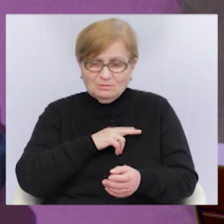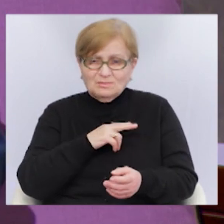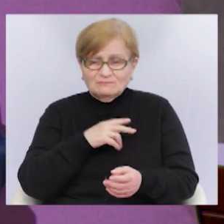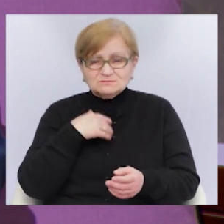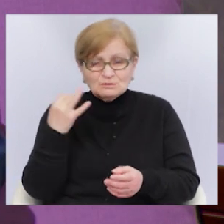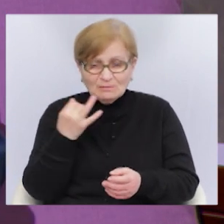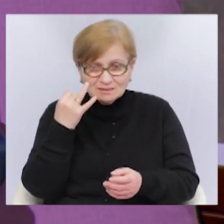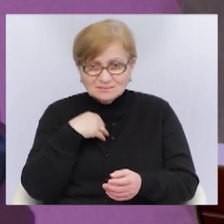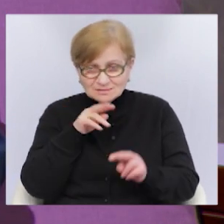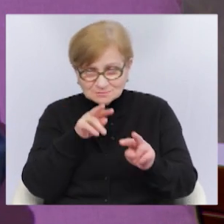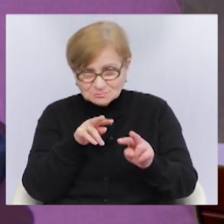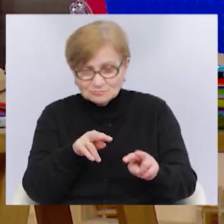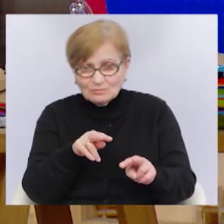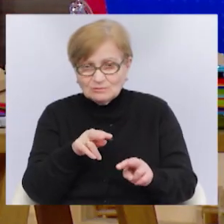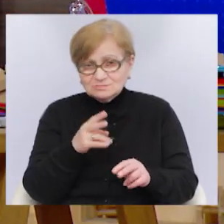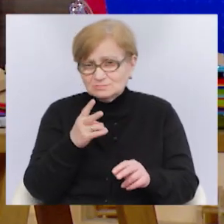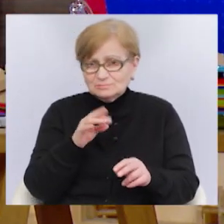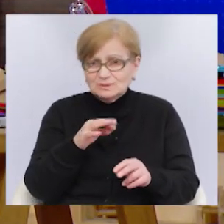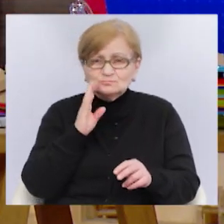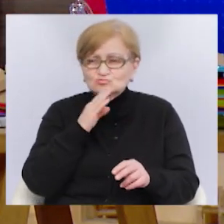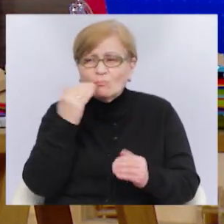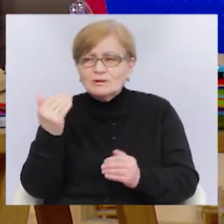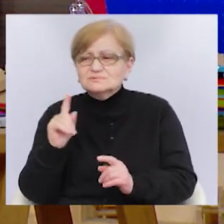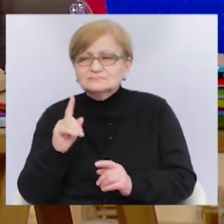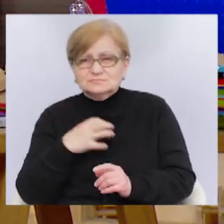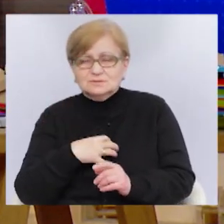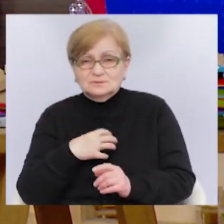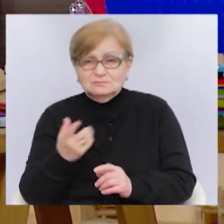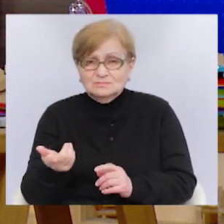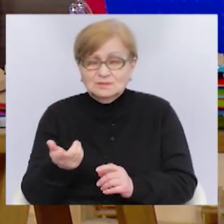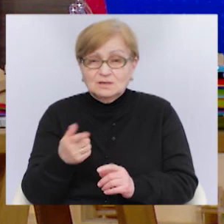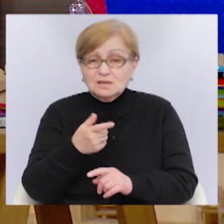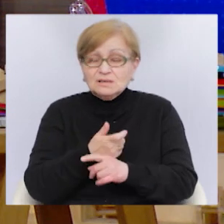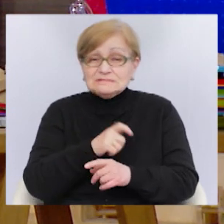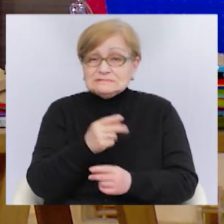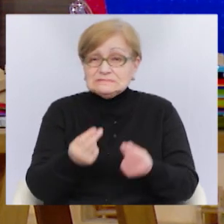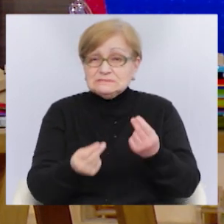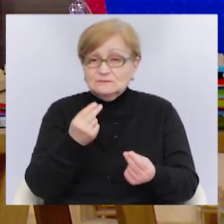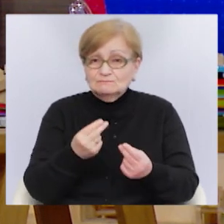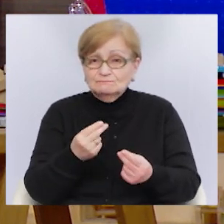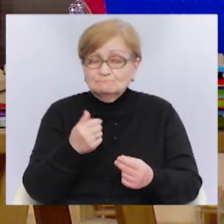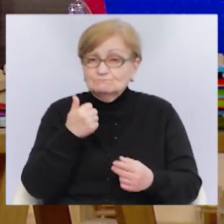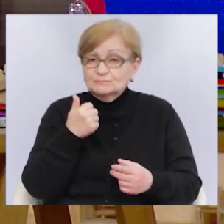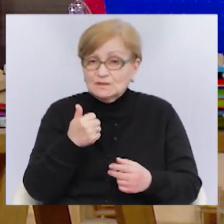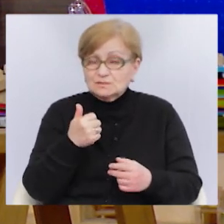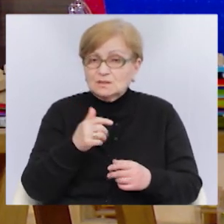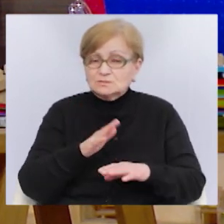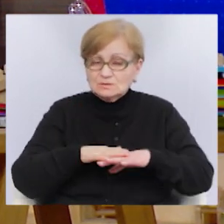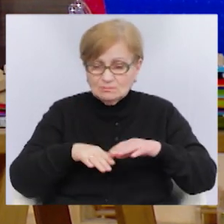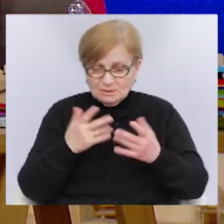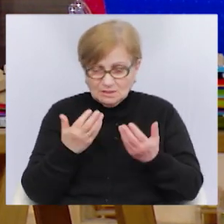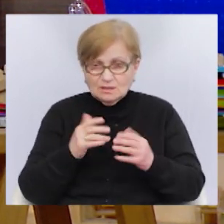დიდი ინტერესით დავაკვირდები, რას გააკეთებთ, მაგრამ გარდა ამისა, ეს სათამაშო ძალიან პირველ რიგში ძალიან კარგი არის მოტორული